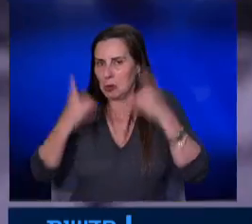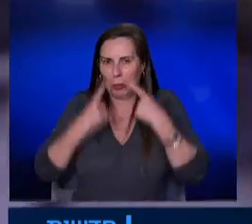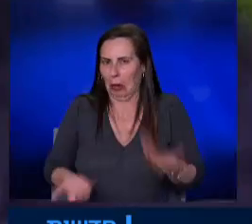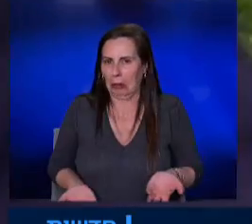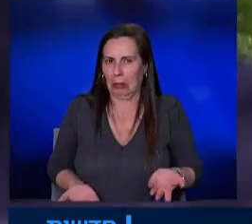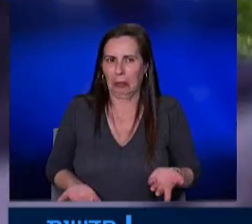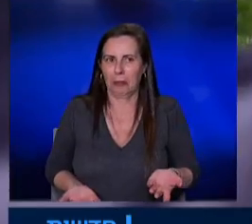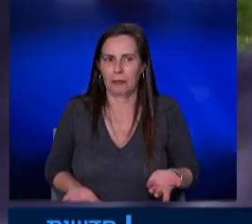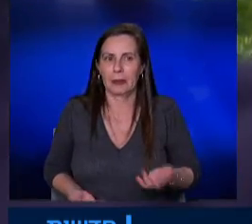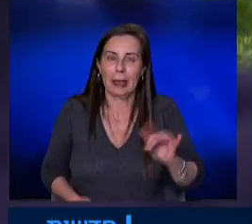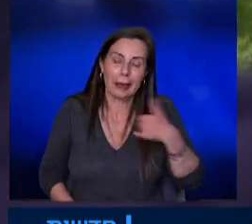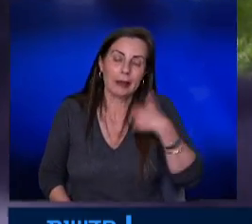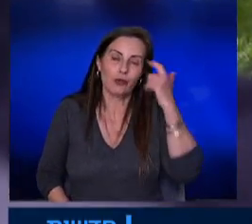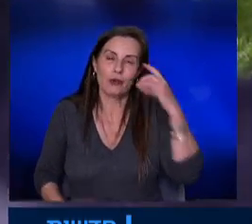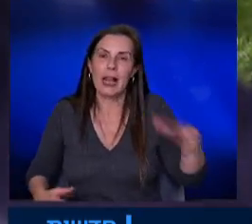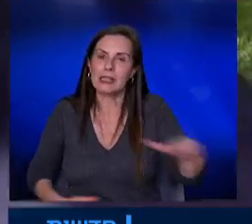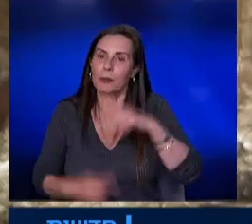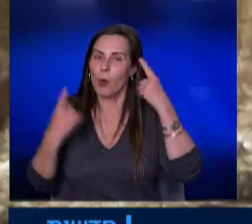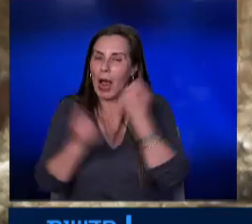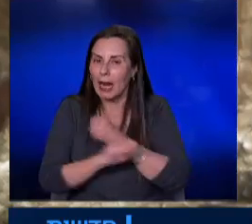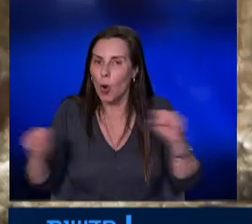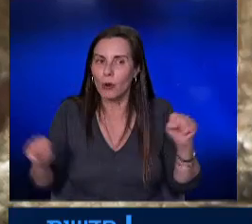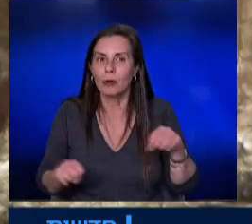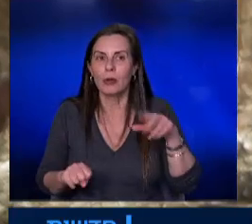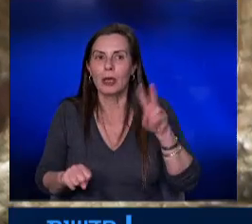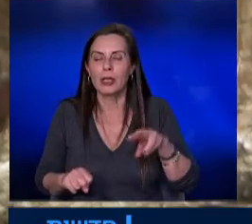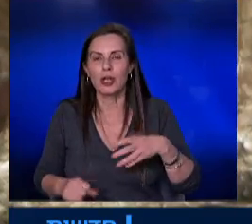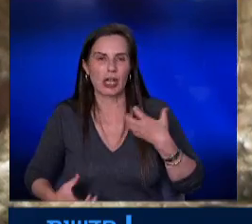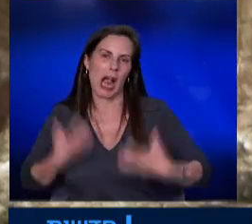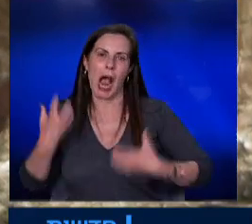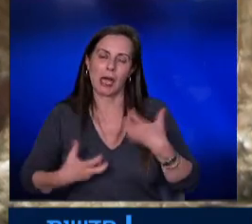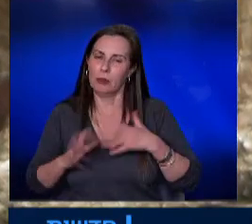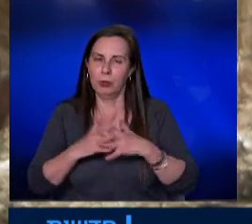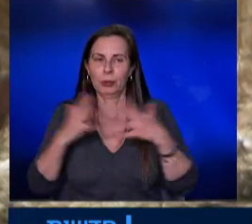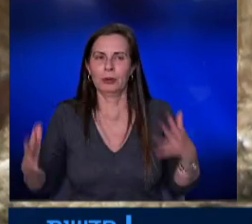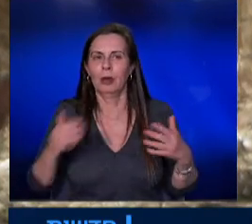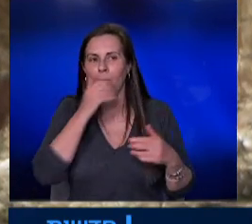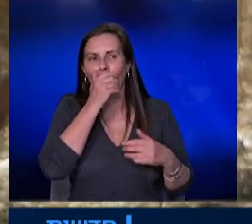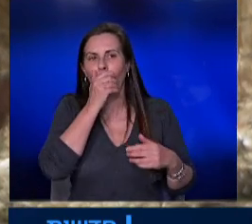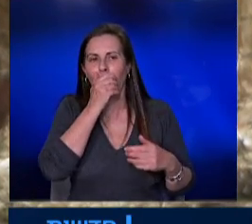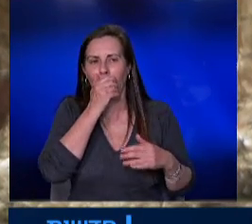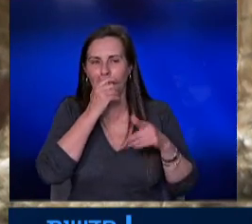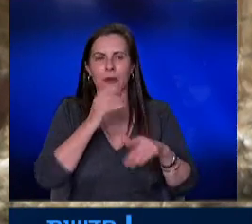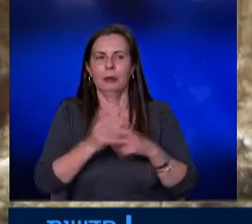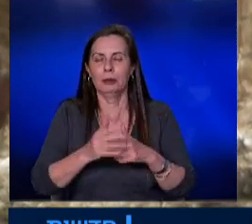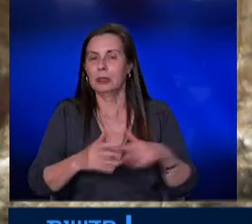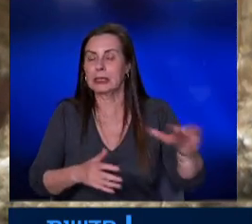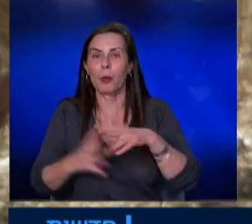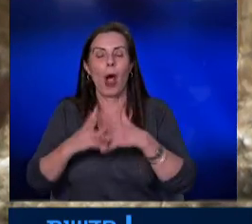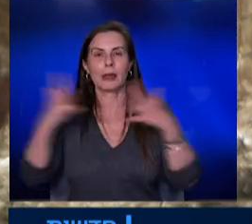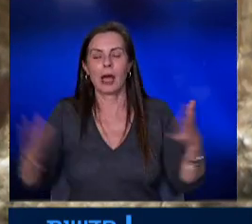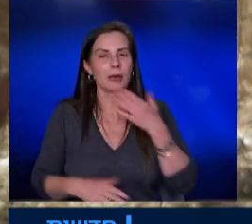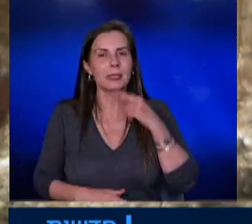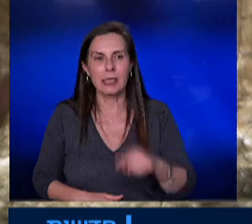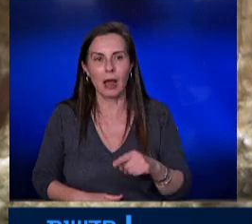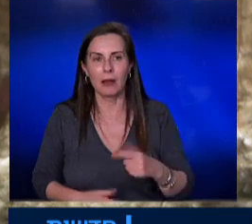חרדים. כן, אני חושב שיש לציבור החילוני התמרמרות מאוד מאוד גדולה על הצורה שבה ציבור ענק